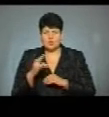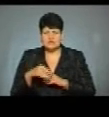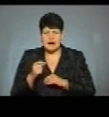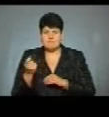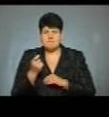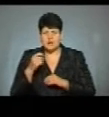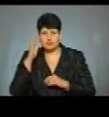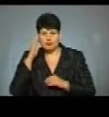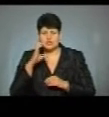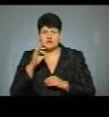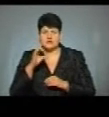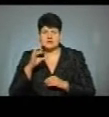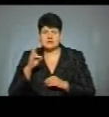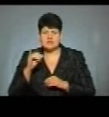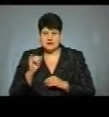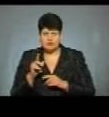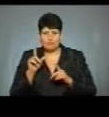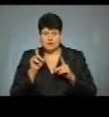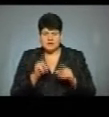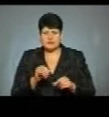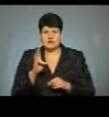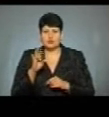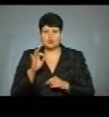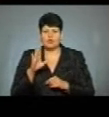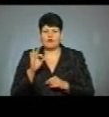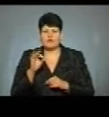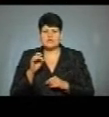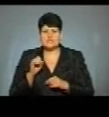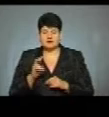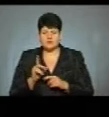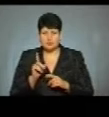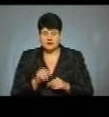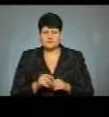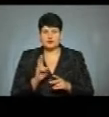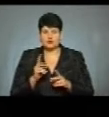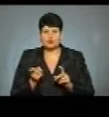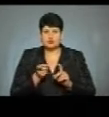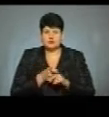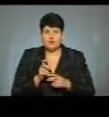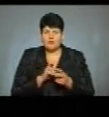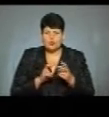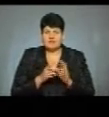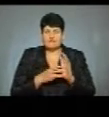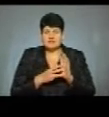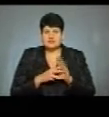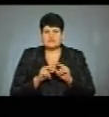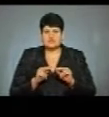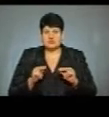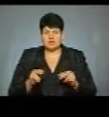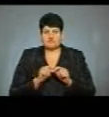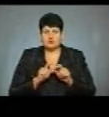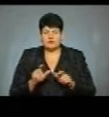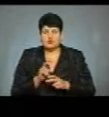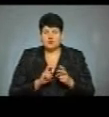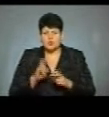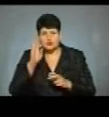Маловоди, Соснів поїхали. Туди на Новосілку поїхали. Серед тих, хто долучився до пошуків, 8 вчителів Золотослобідської школи. Вони